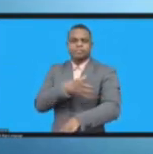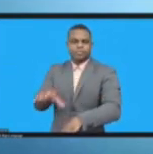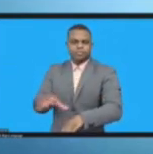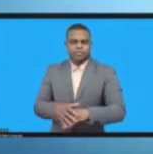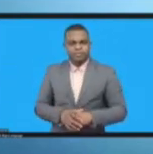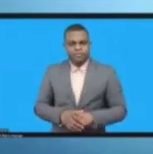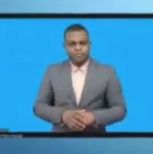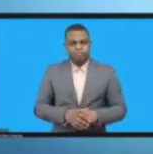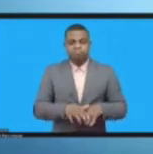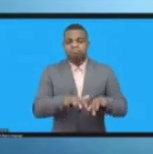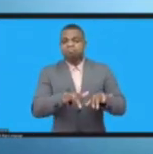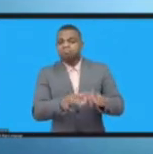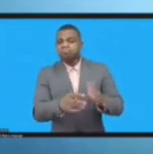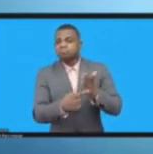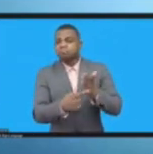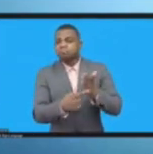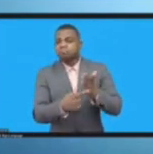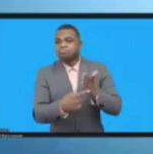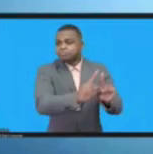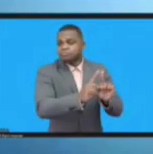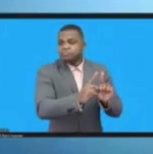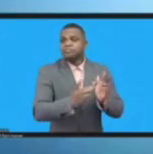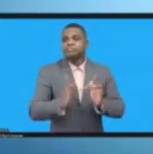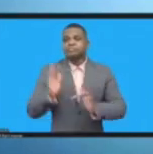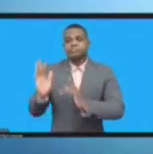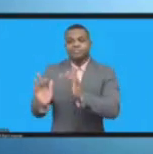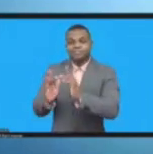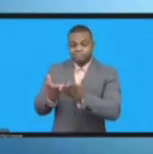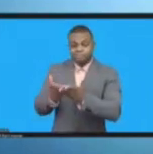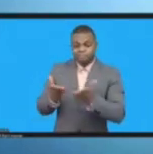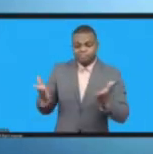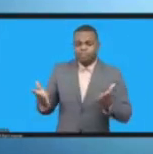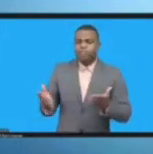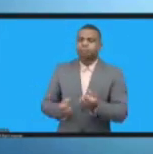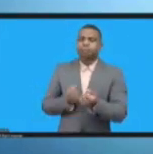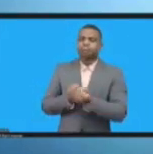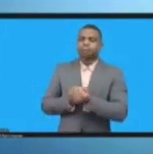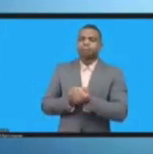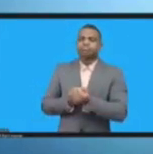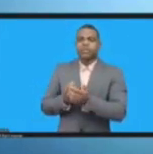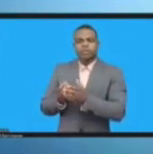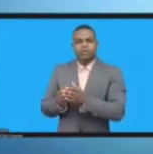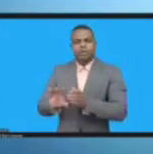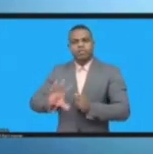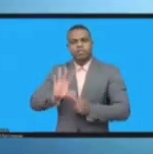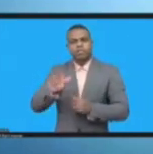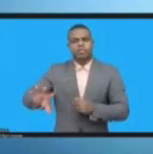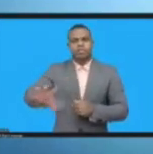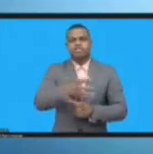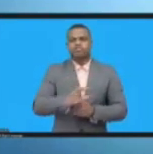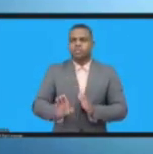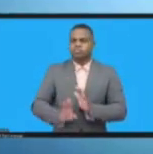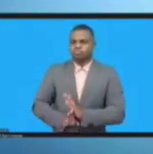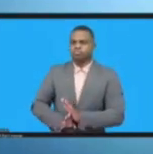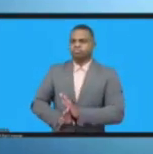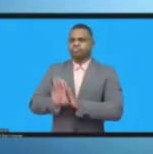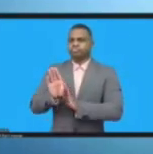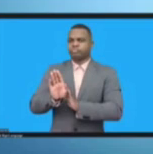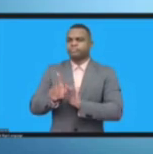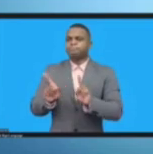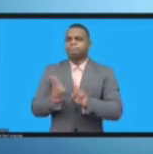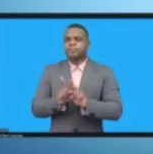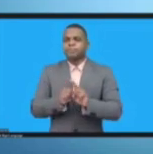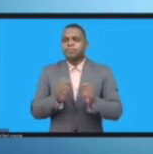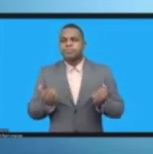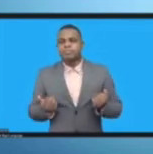роста и путем предоставления этих неотъемлемых услуг, в том числе электронные правительства